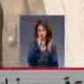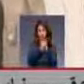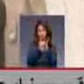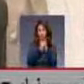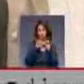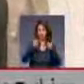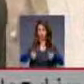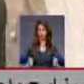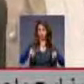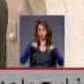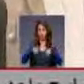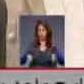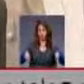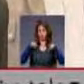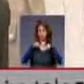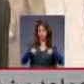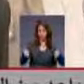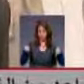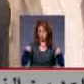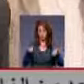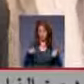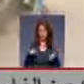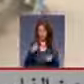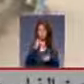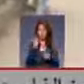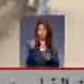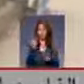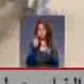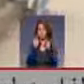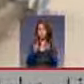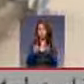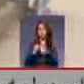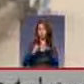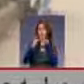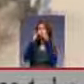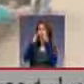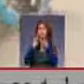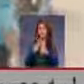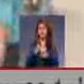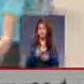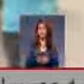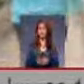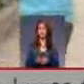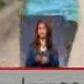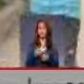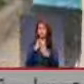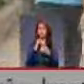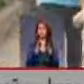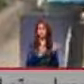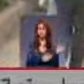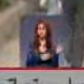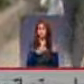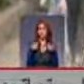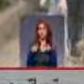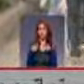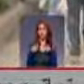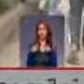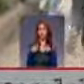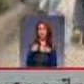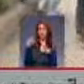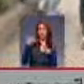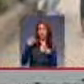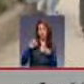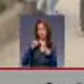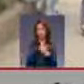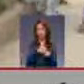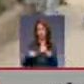اسمها قرنفيل، دي معدومة من على الخريطة تماما. العيش عندنا برضو مش قد كده، العيش لمؤاخذة يعني مثلا لو هترميه لأي حد ما رضاش